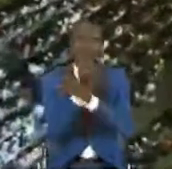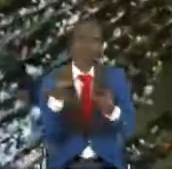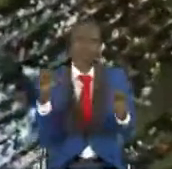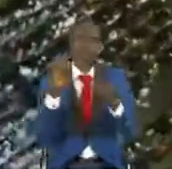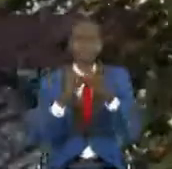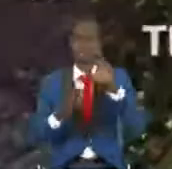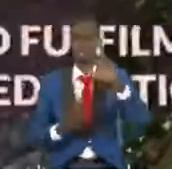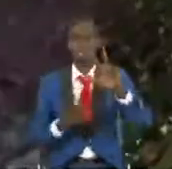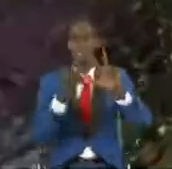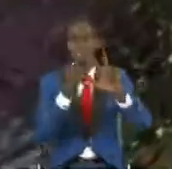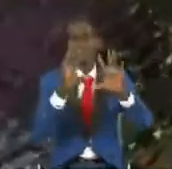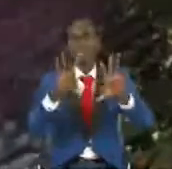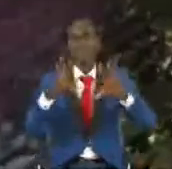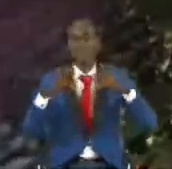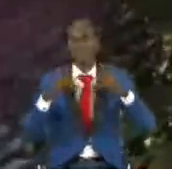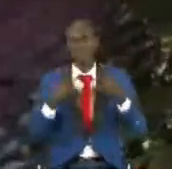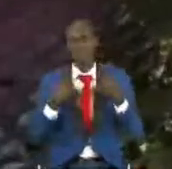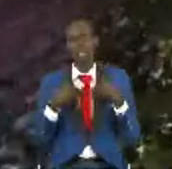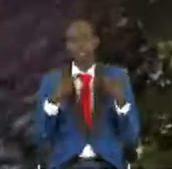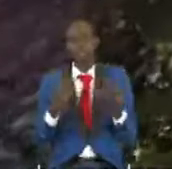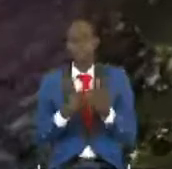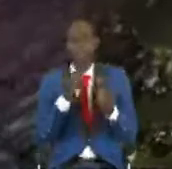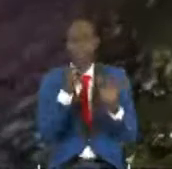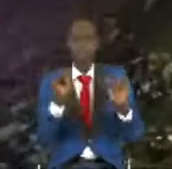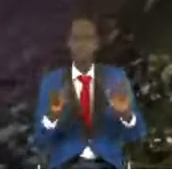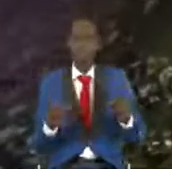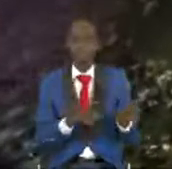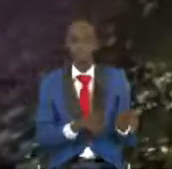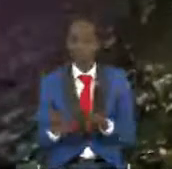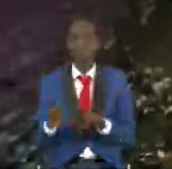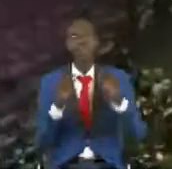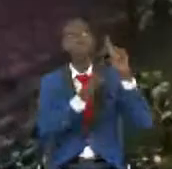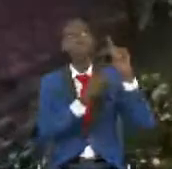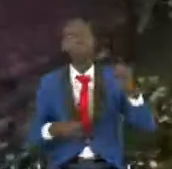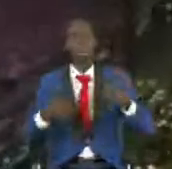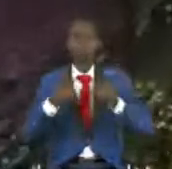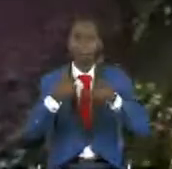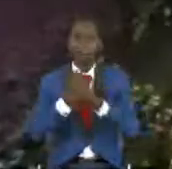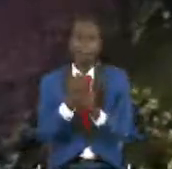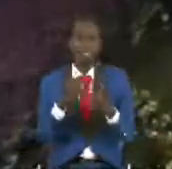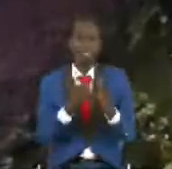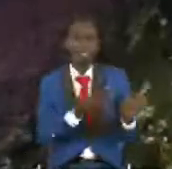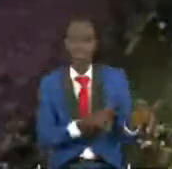point, l'acceptation. C'est disponible. Le Seigneur l'a rendu disponible.